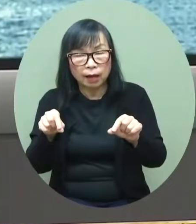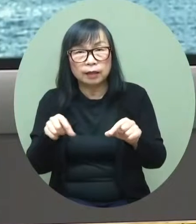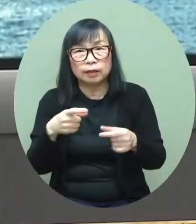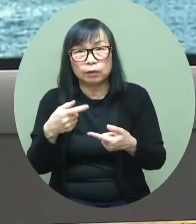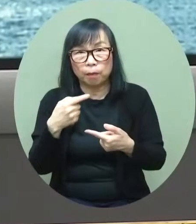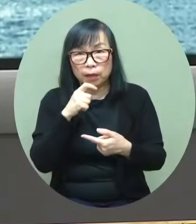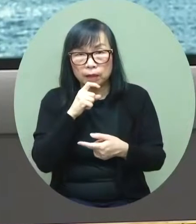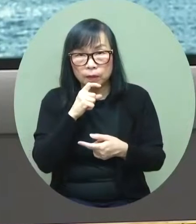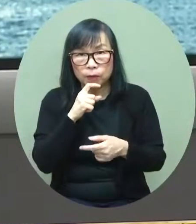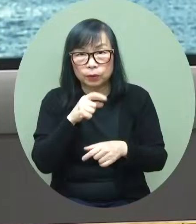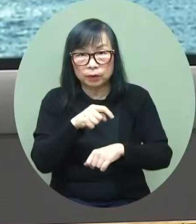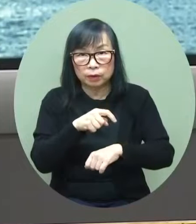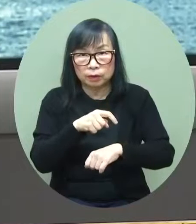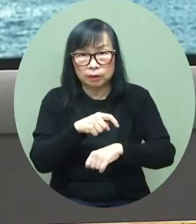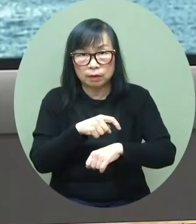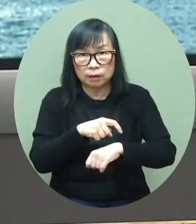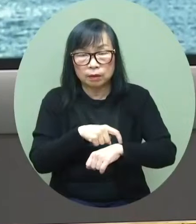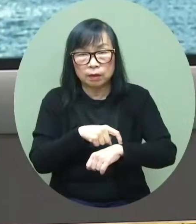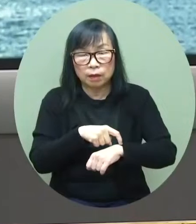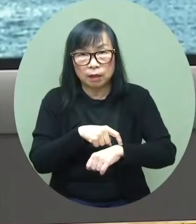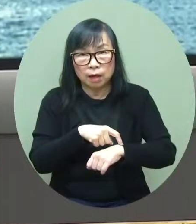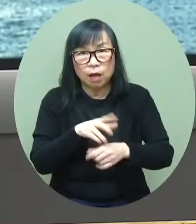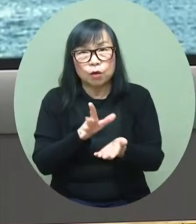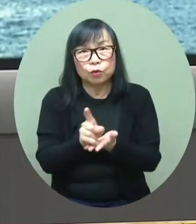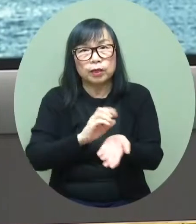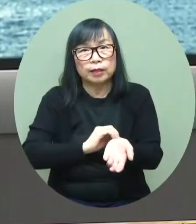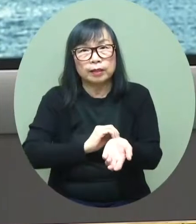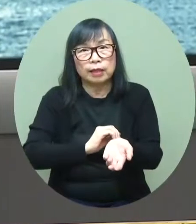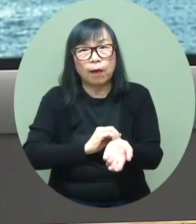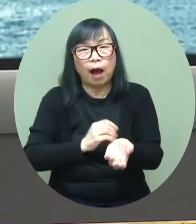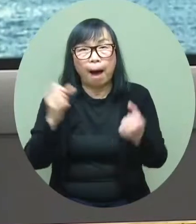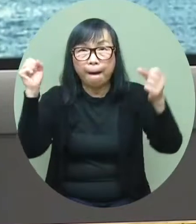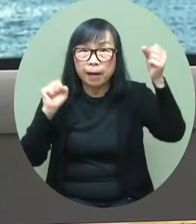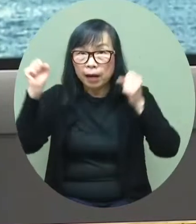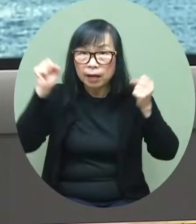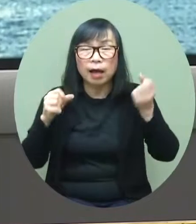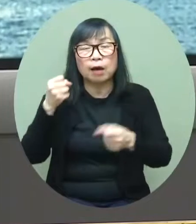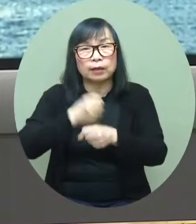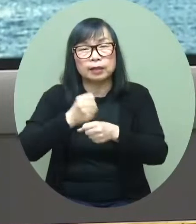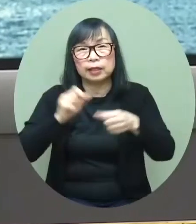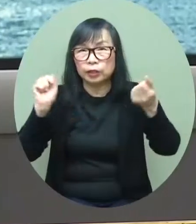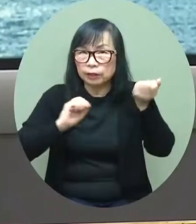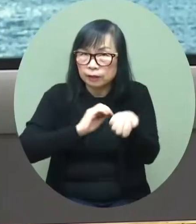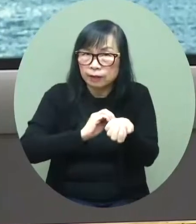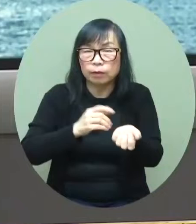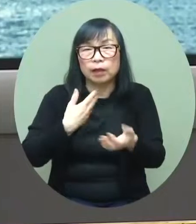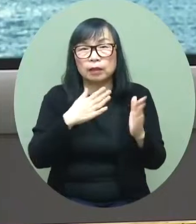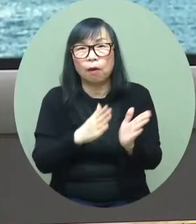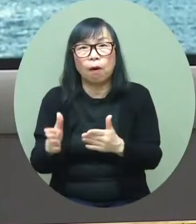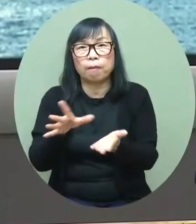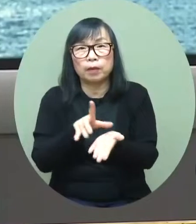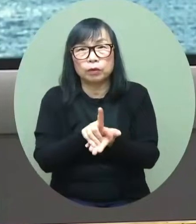於佢哋有陣時都會係需要一啲專職醫療，例如可能物理治療啊、職業治療，咁我哋都會安排翻一啲嘅專